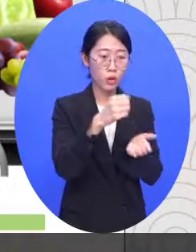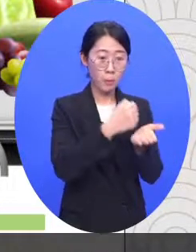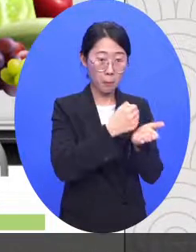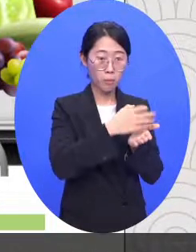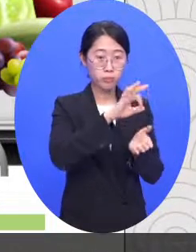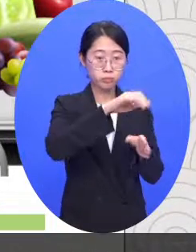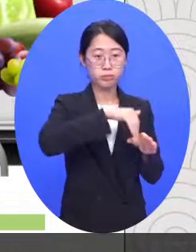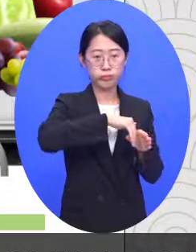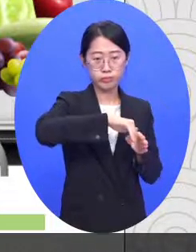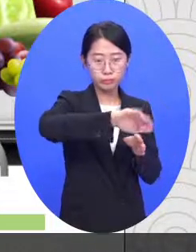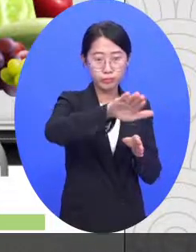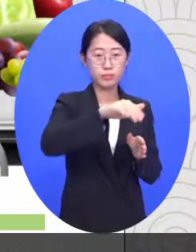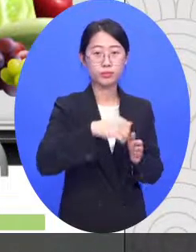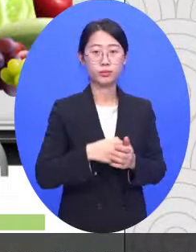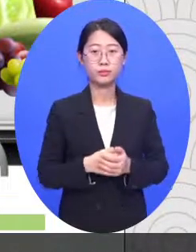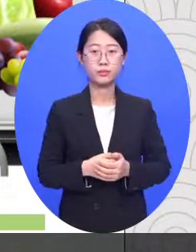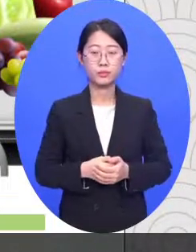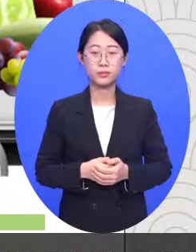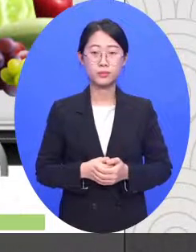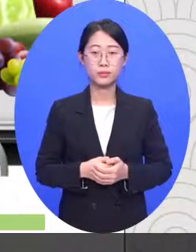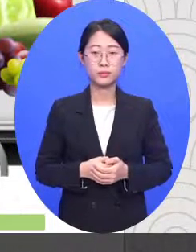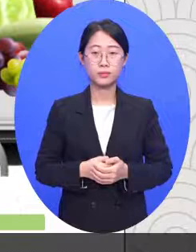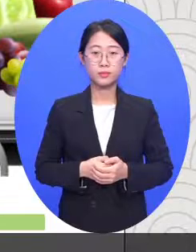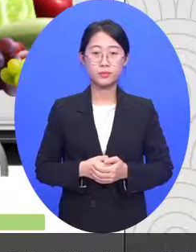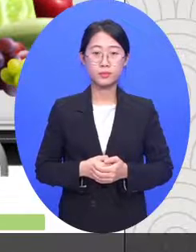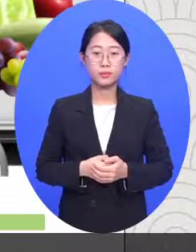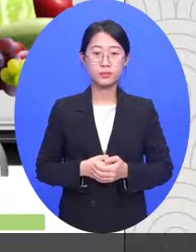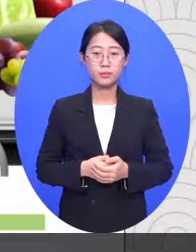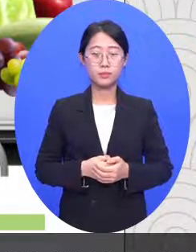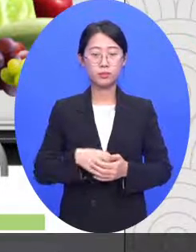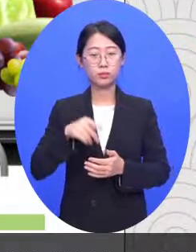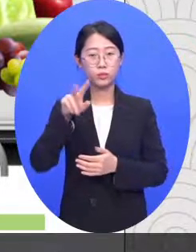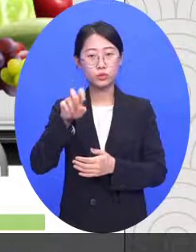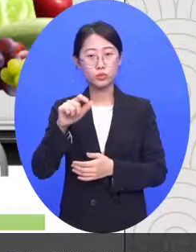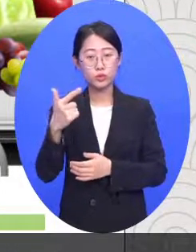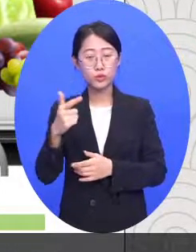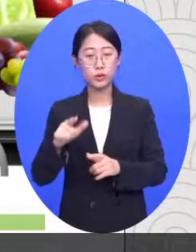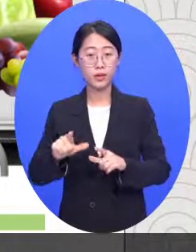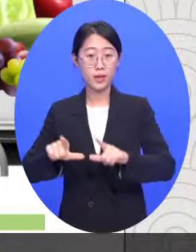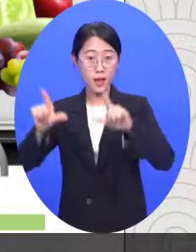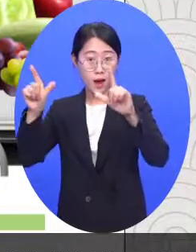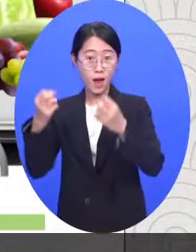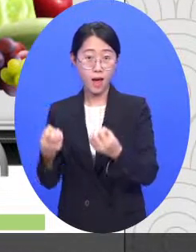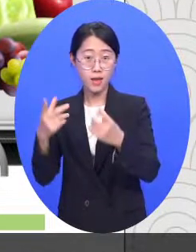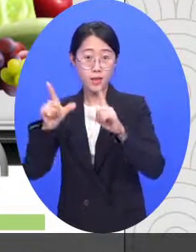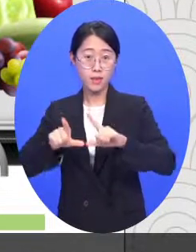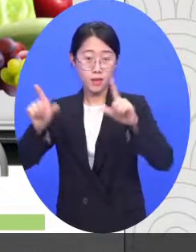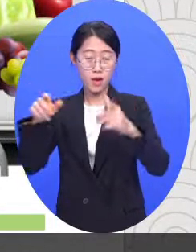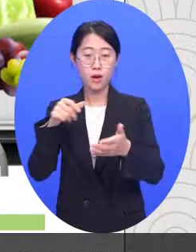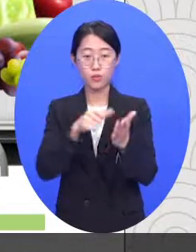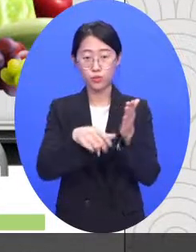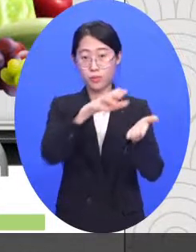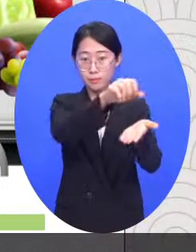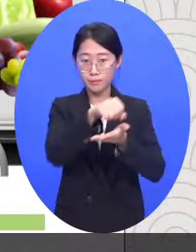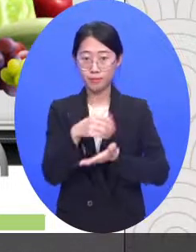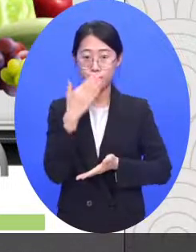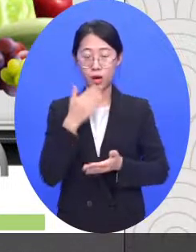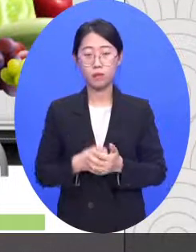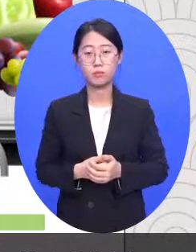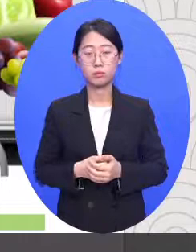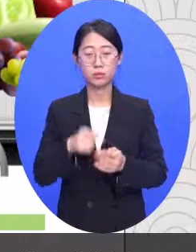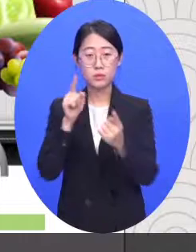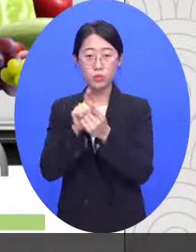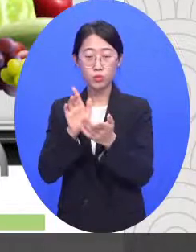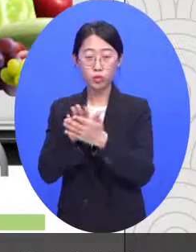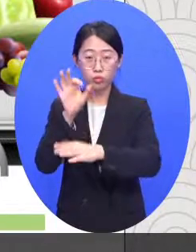주문 내역의 해당 금액을 사전 주문서에 안내된 생산업체 계좌에 입금한 후 26일 행사 당일 농산물을 수령해 가면